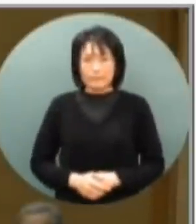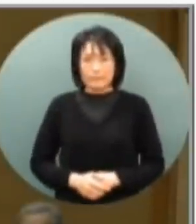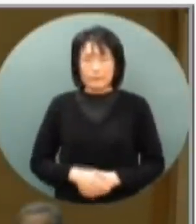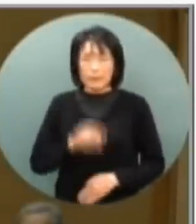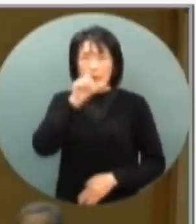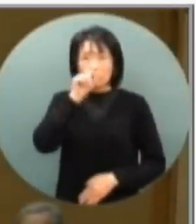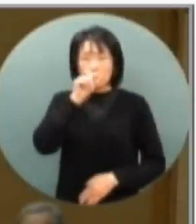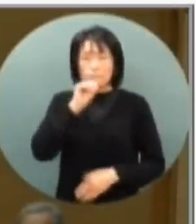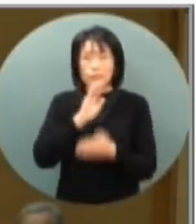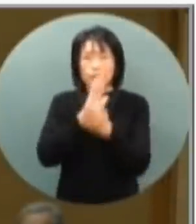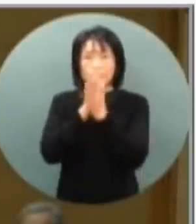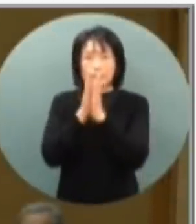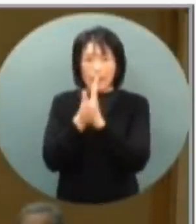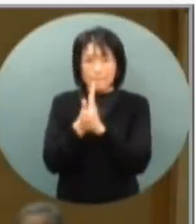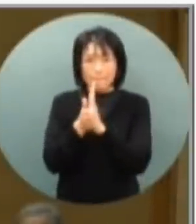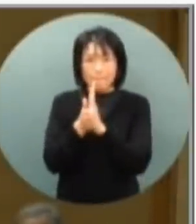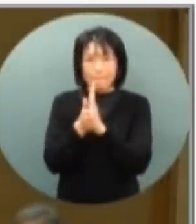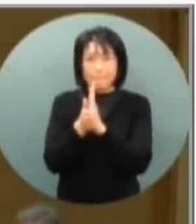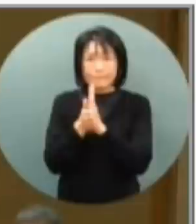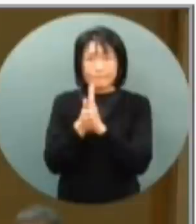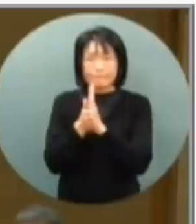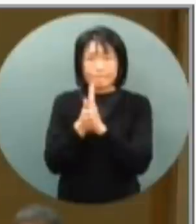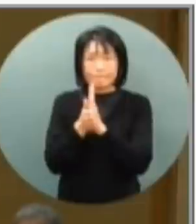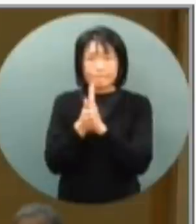本件がこの